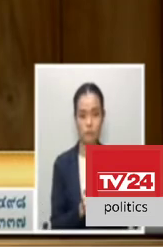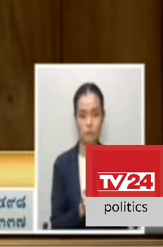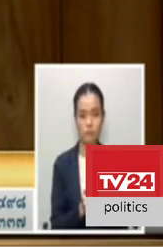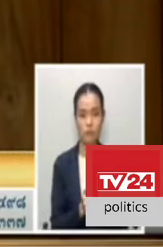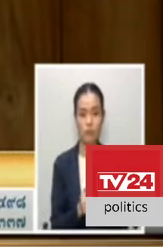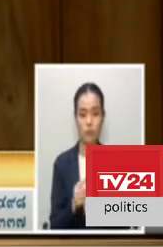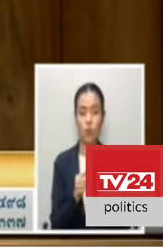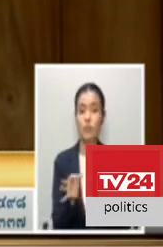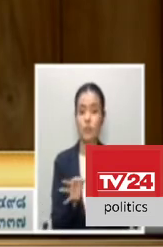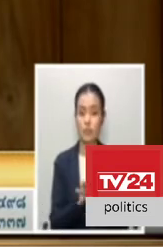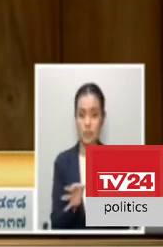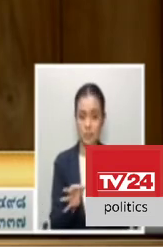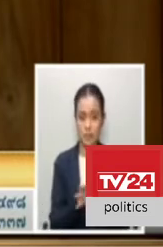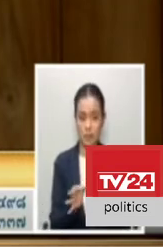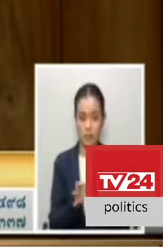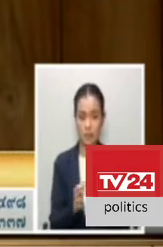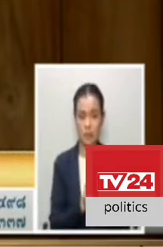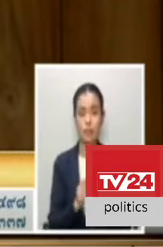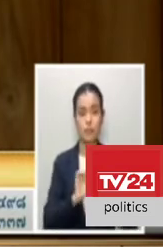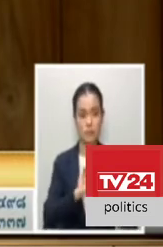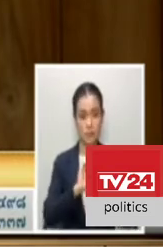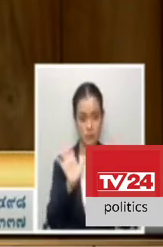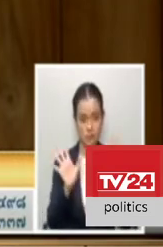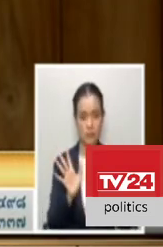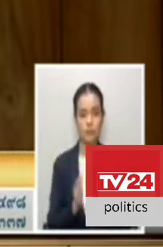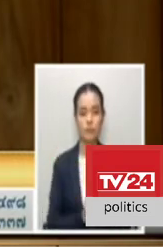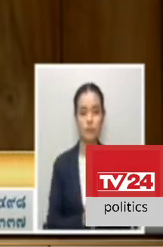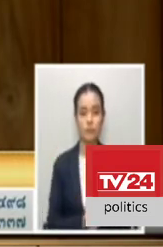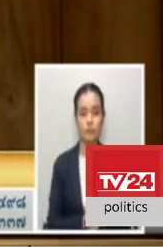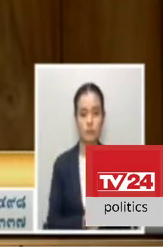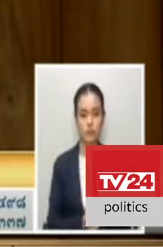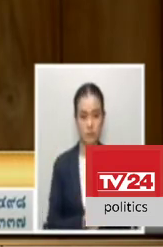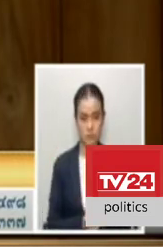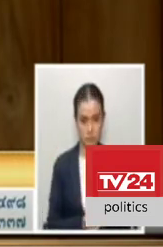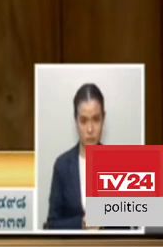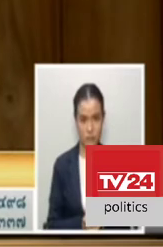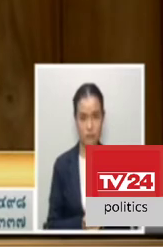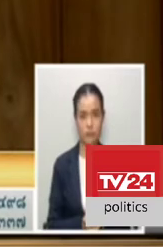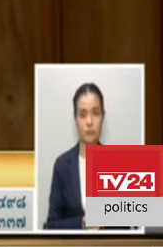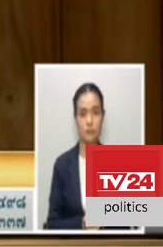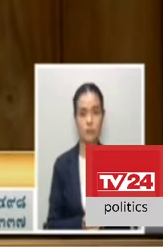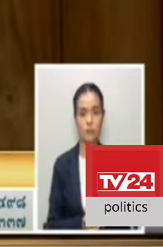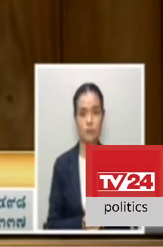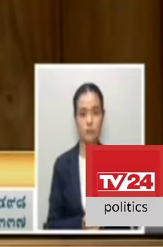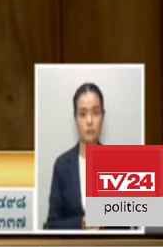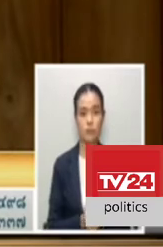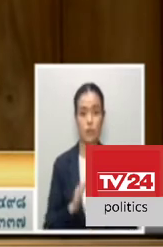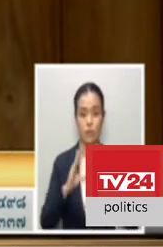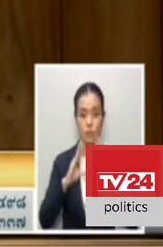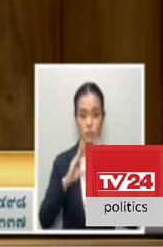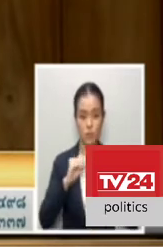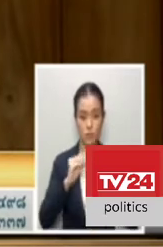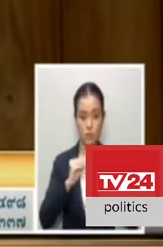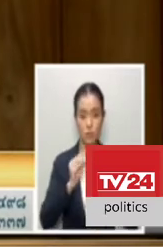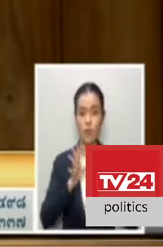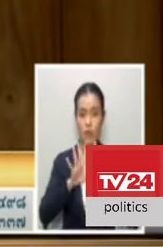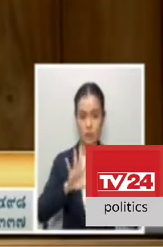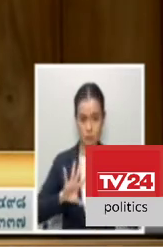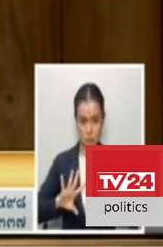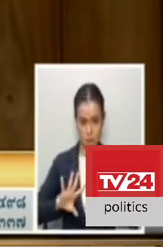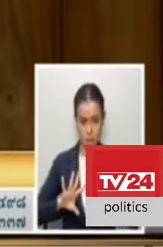การชี้แจงให้กระจ่างสำหรับเรื่องของการประชุมสุดยอดอาเซียน